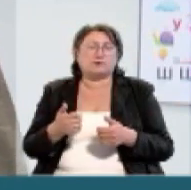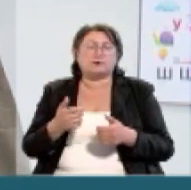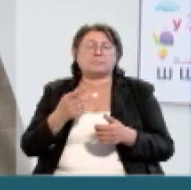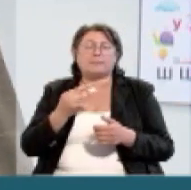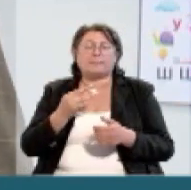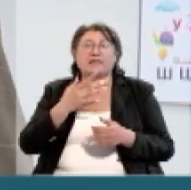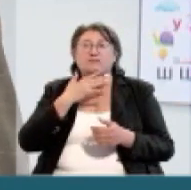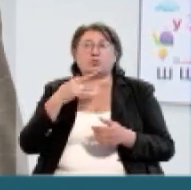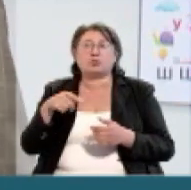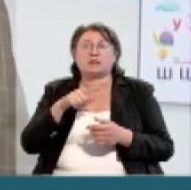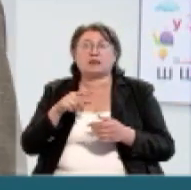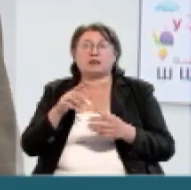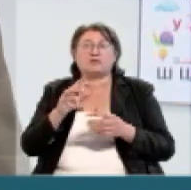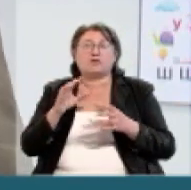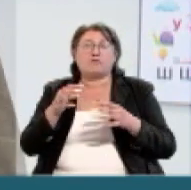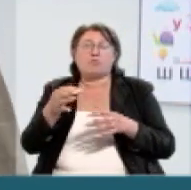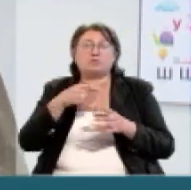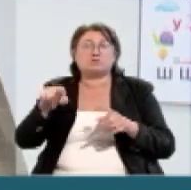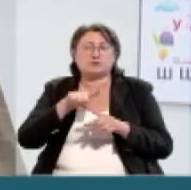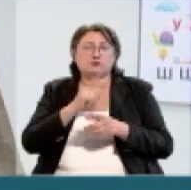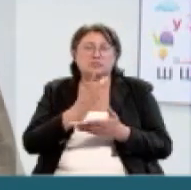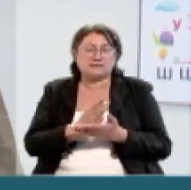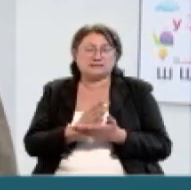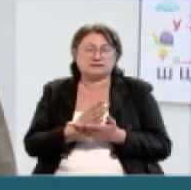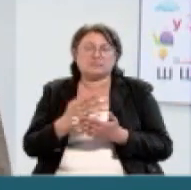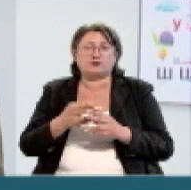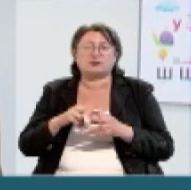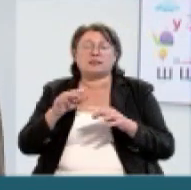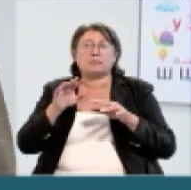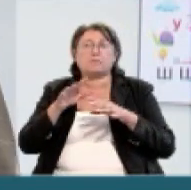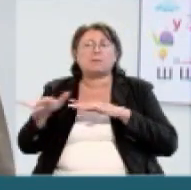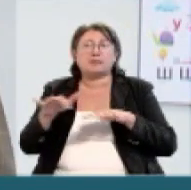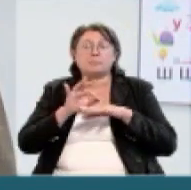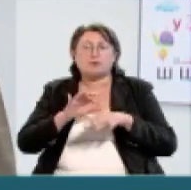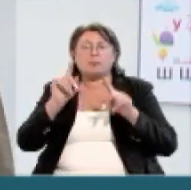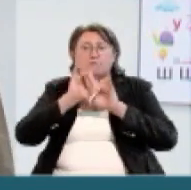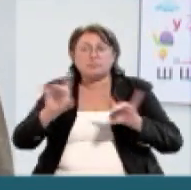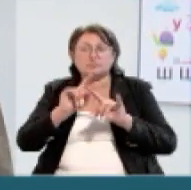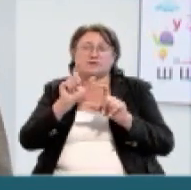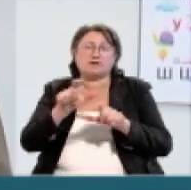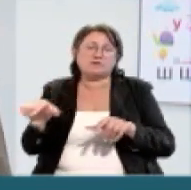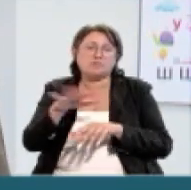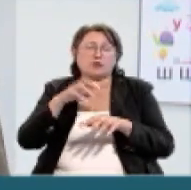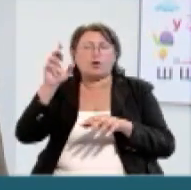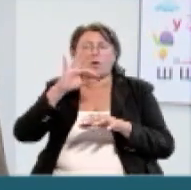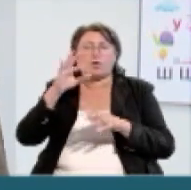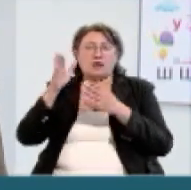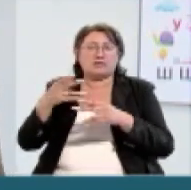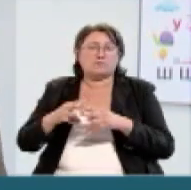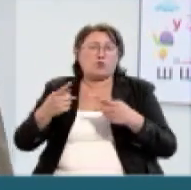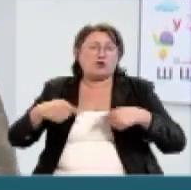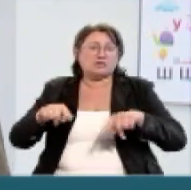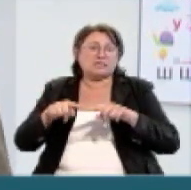жеңіл атлетика және балалар бұны жақсы қабылдады. Бұдан да басқа көптеген салаларда қамтылған. Бүгінгі шара жалпы халықты,